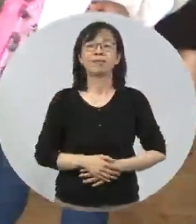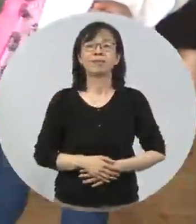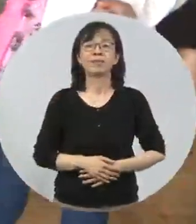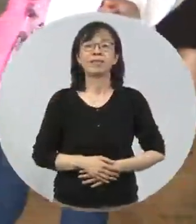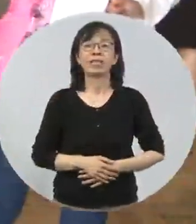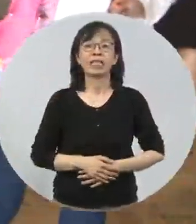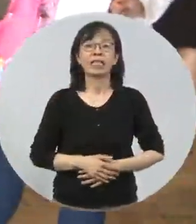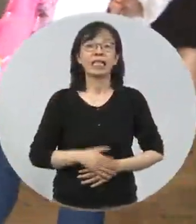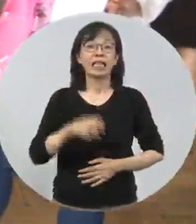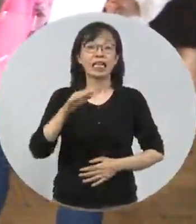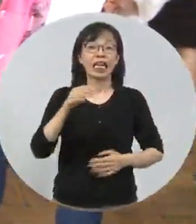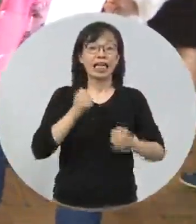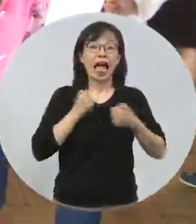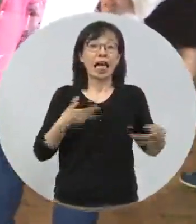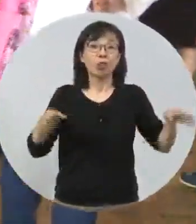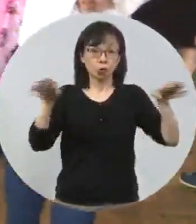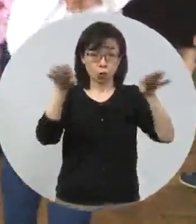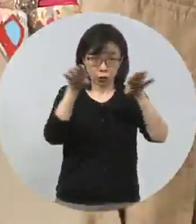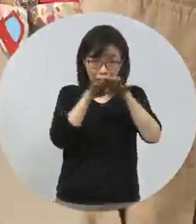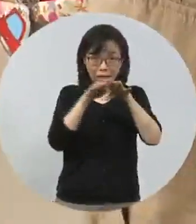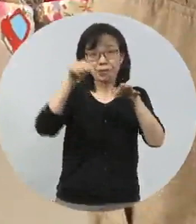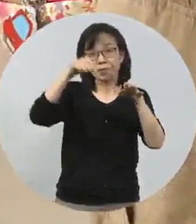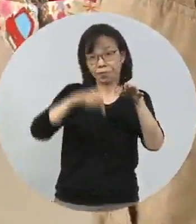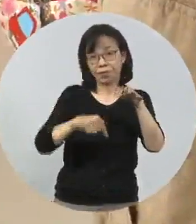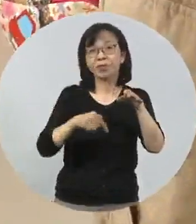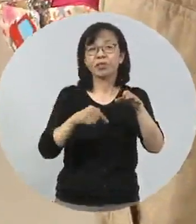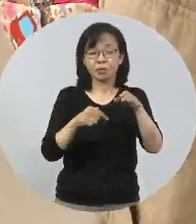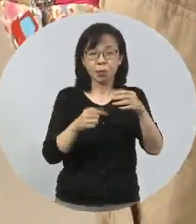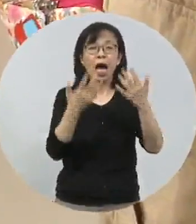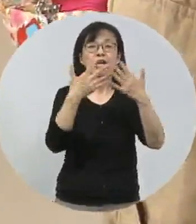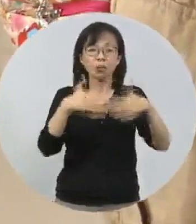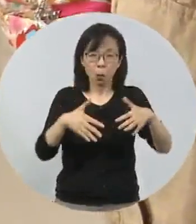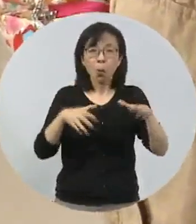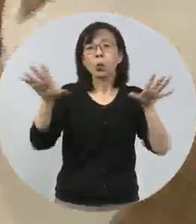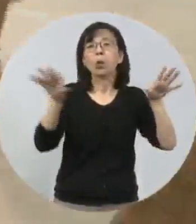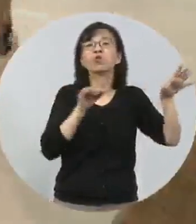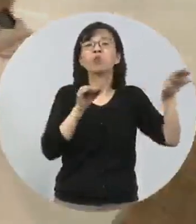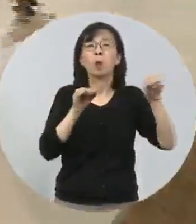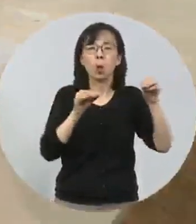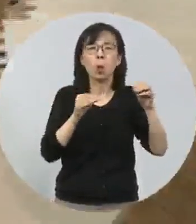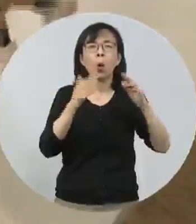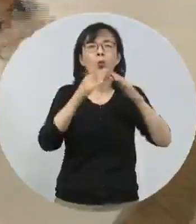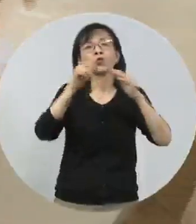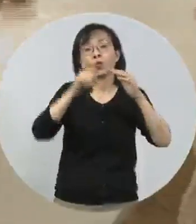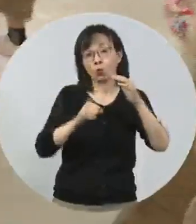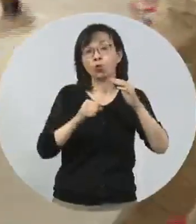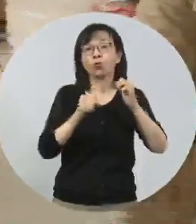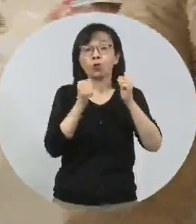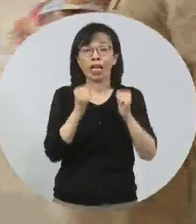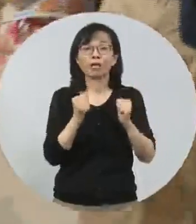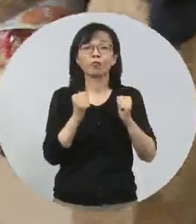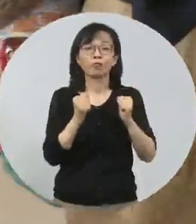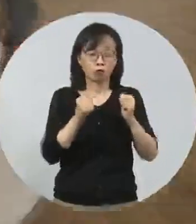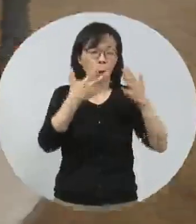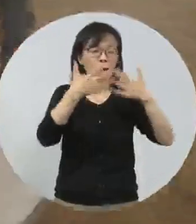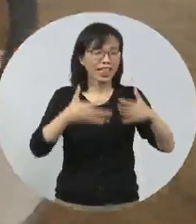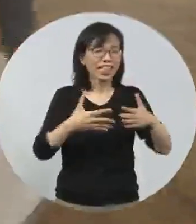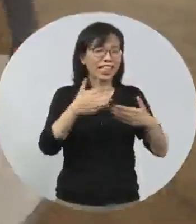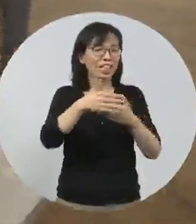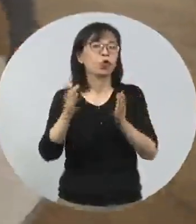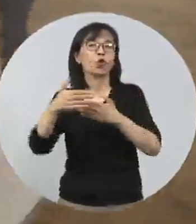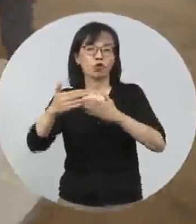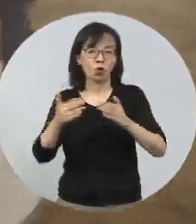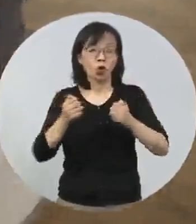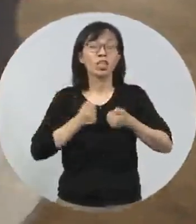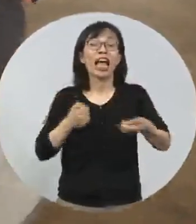秩父宮記念体育館は工業、情報、住宅機器ゾーン、体育館エントランスでは